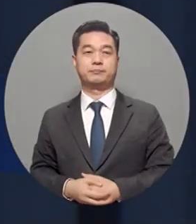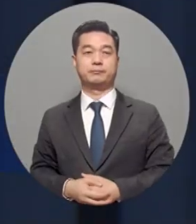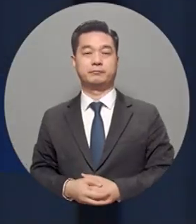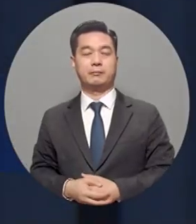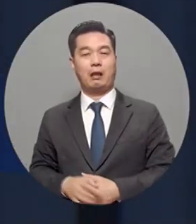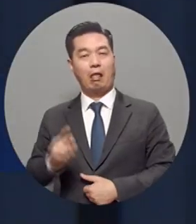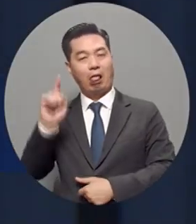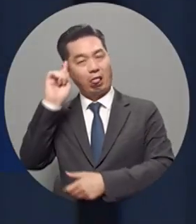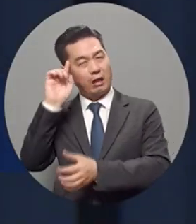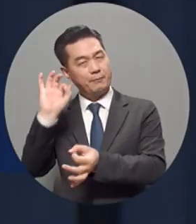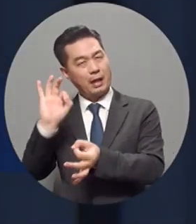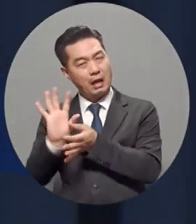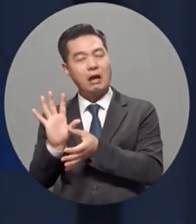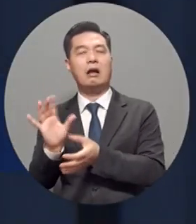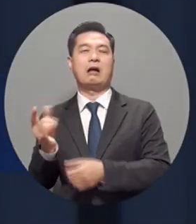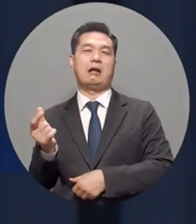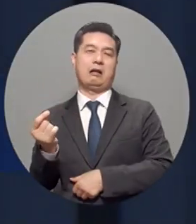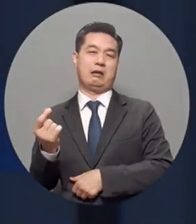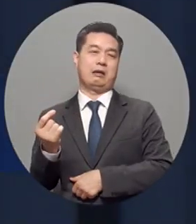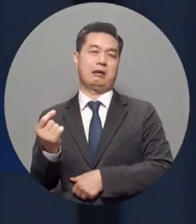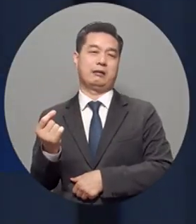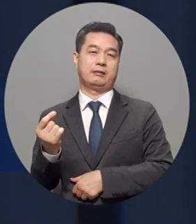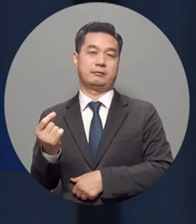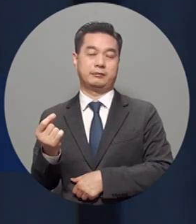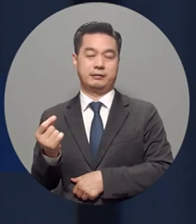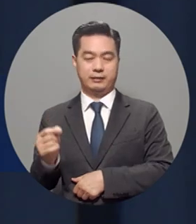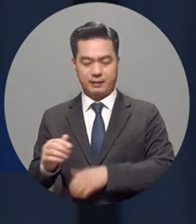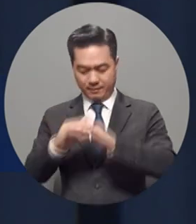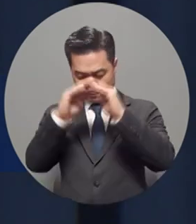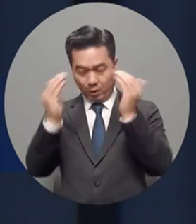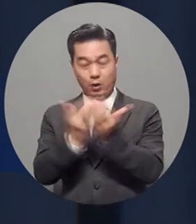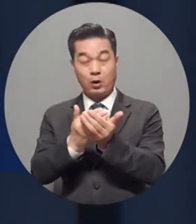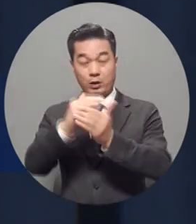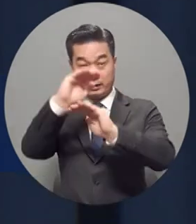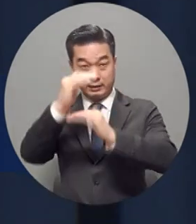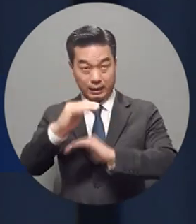많이 빗나간 것 같습니다. 이 모든 것은